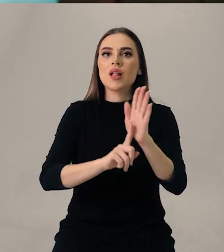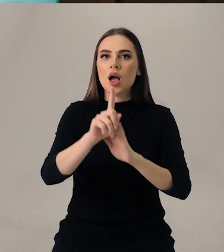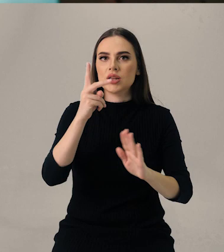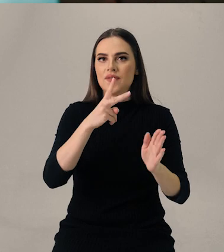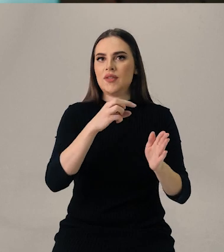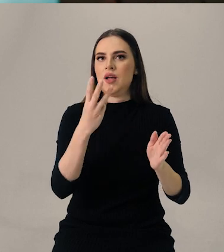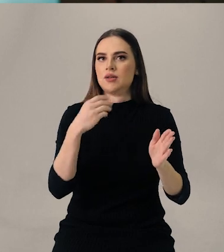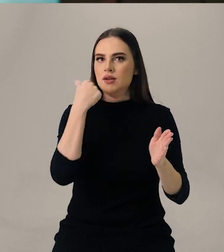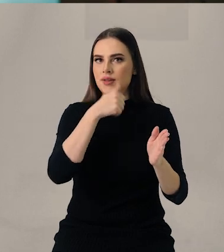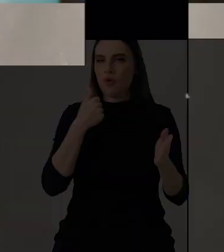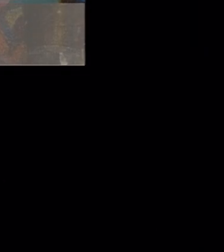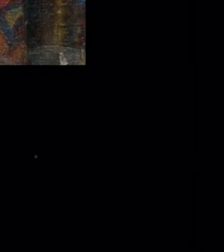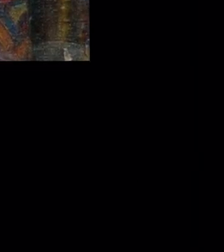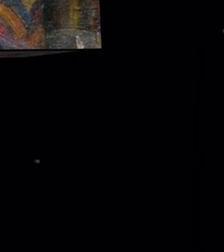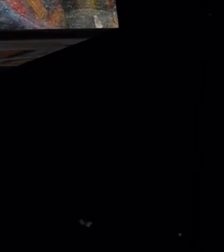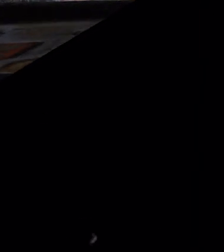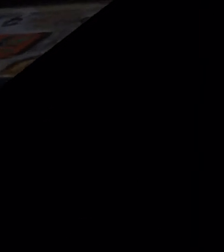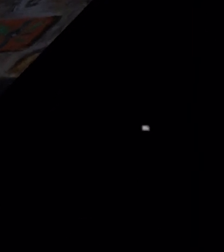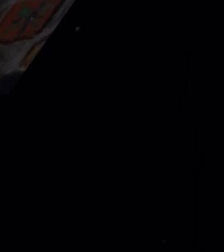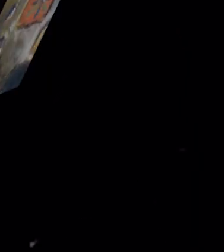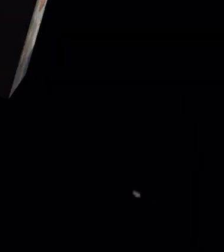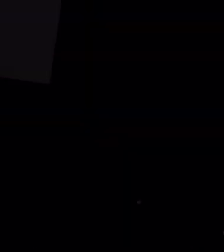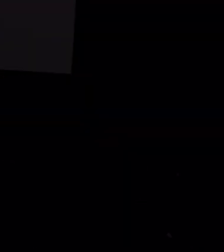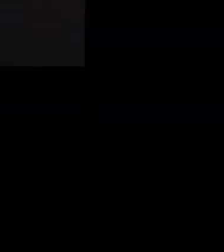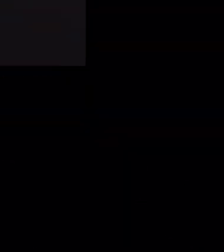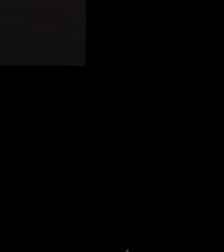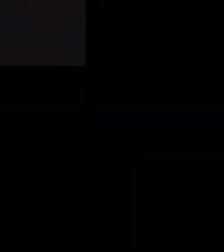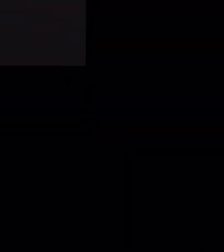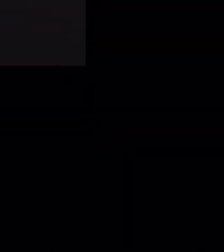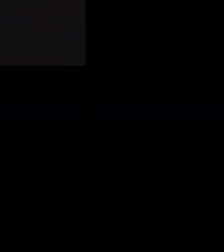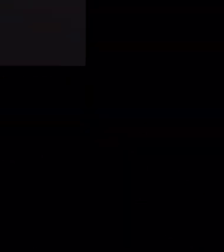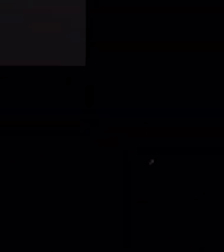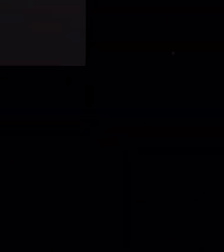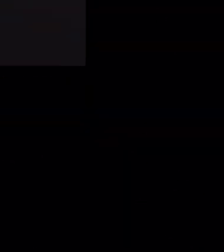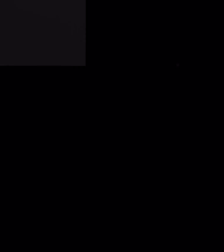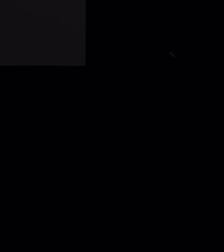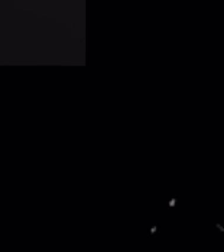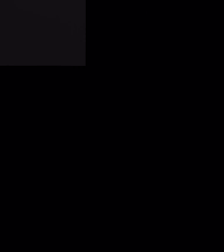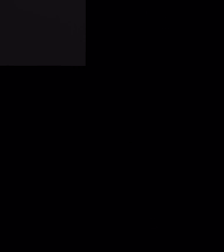2023 года. А что, если все было не так?